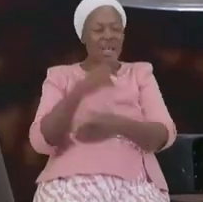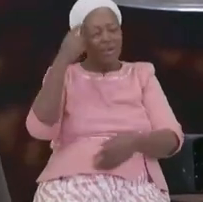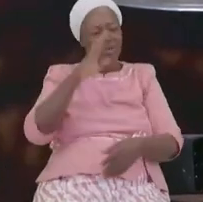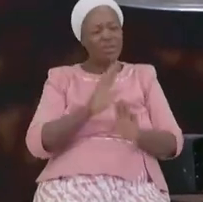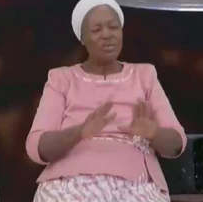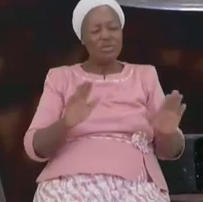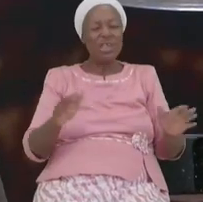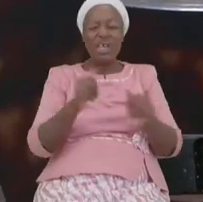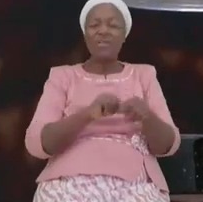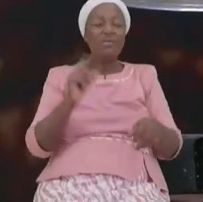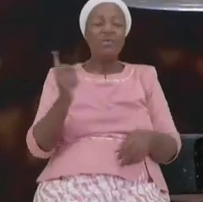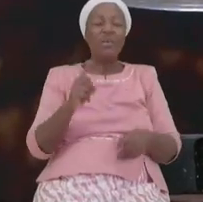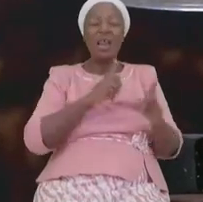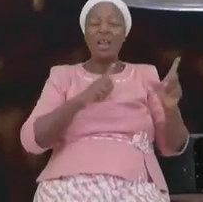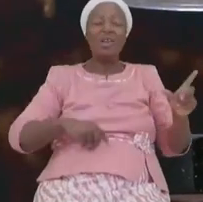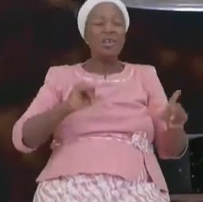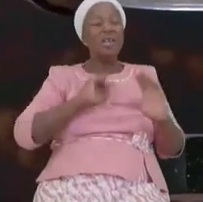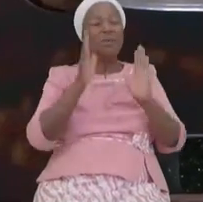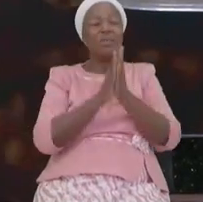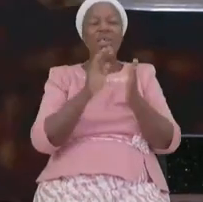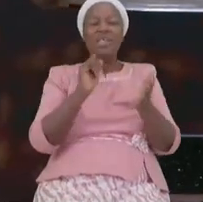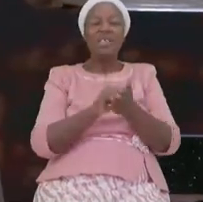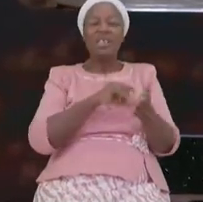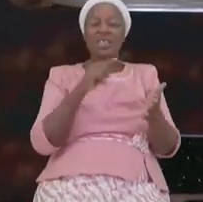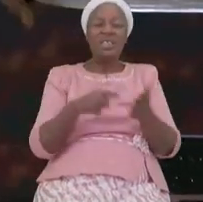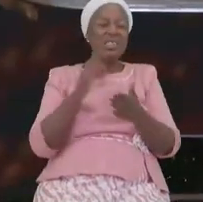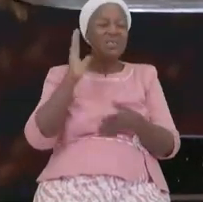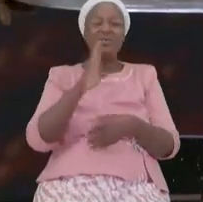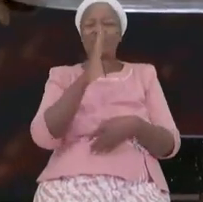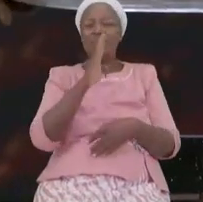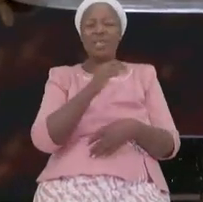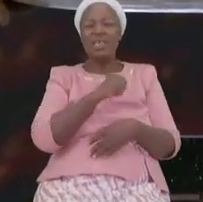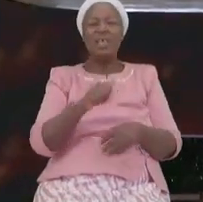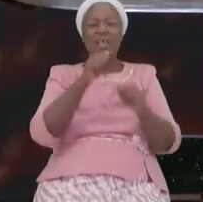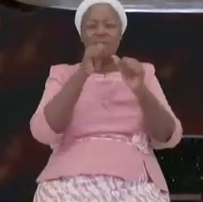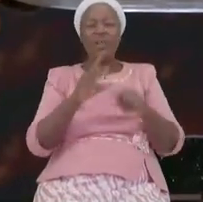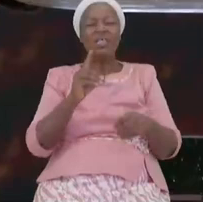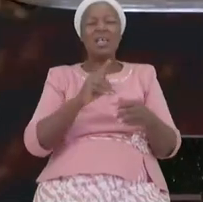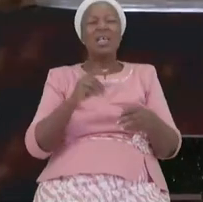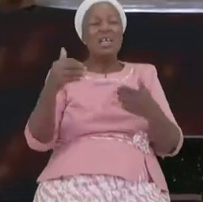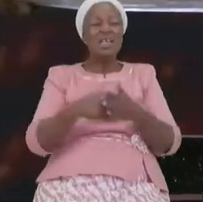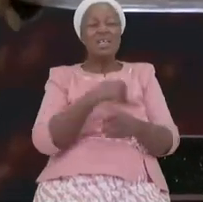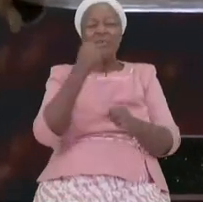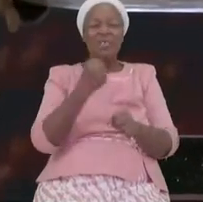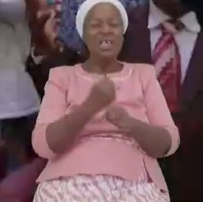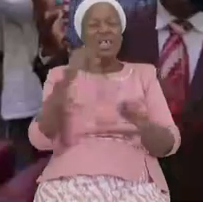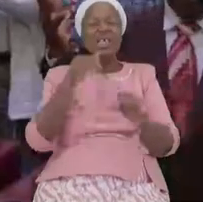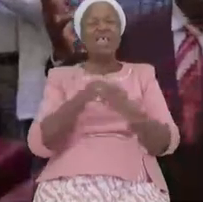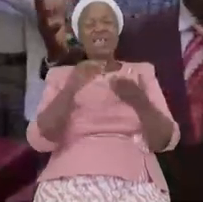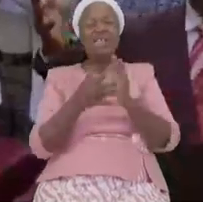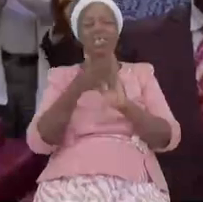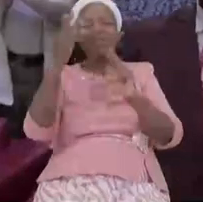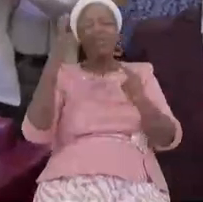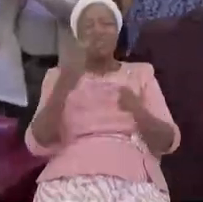partout, Seigneur, je prie, ce sera une année nouvelle bénie au nom de